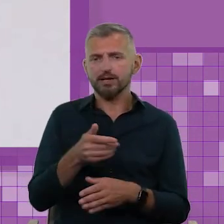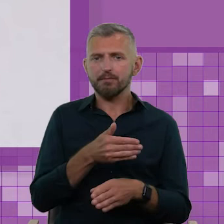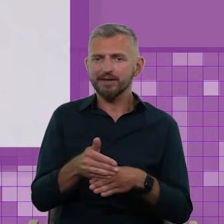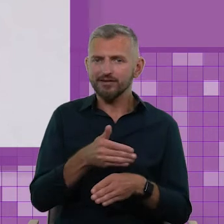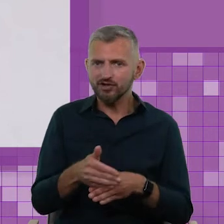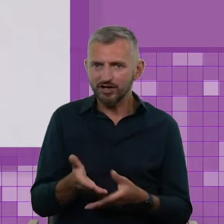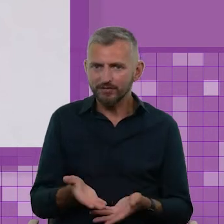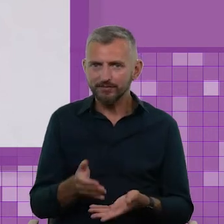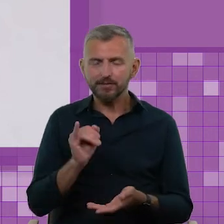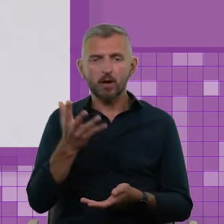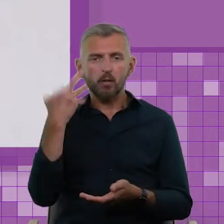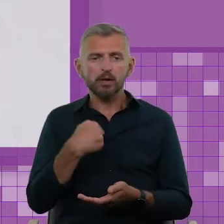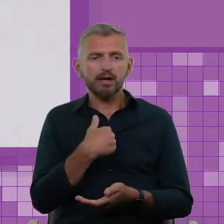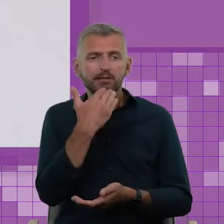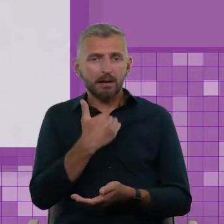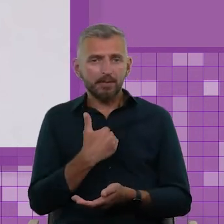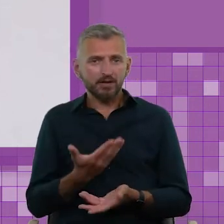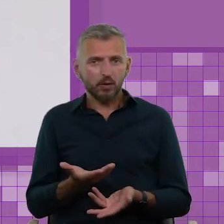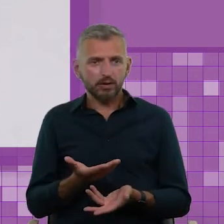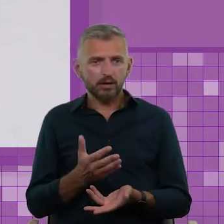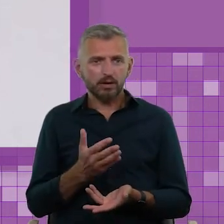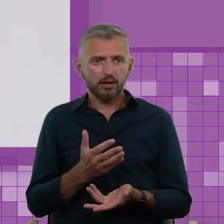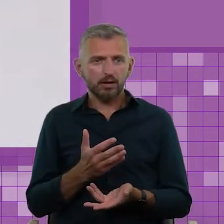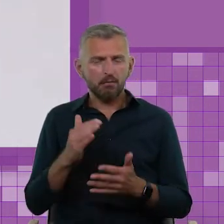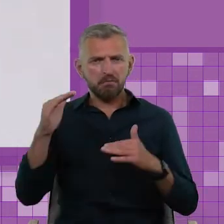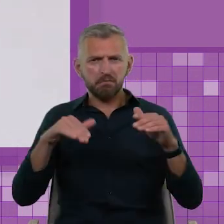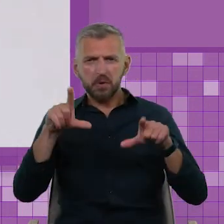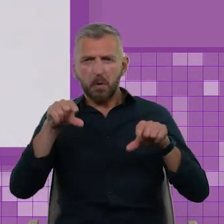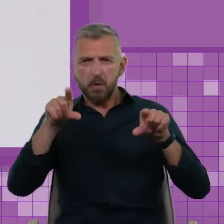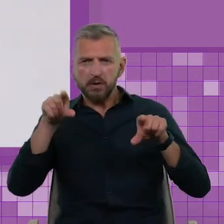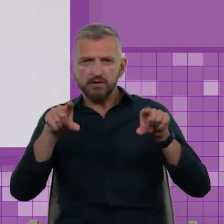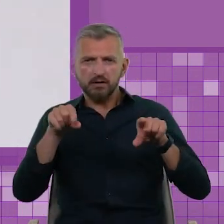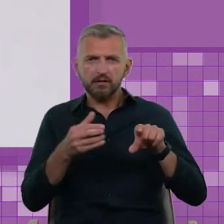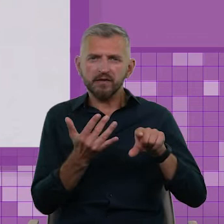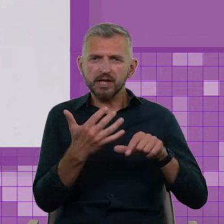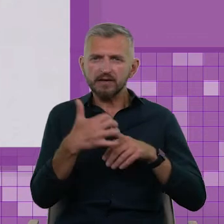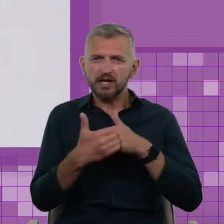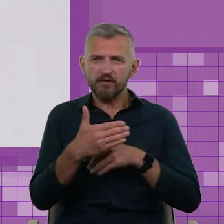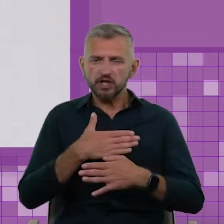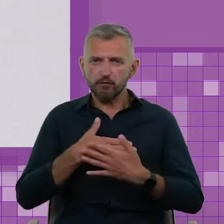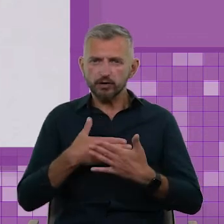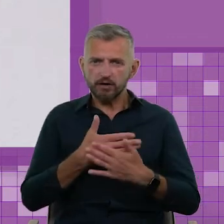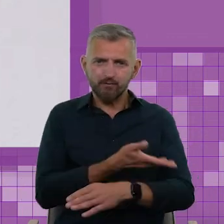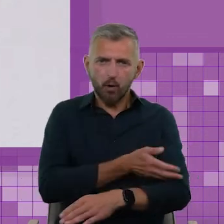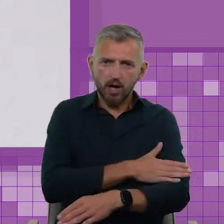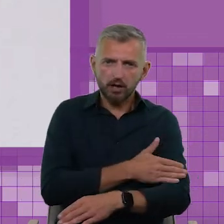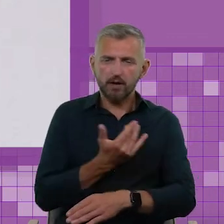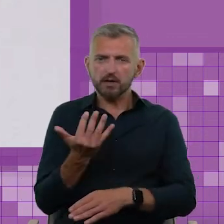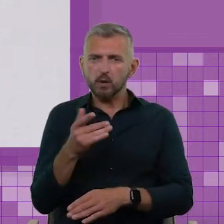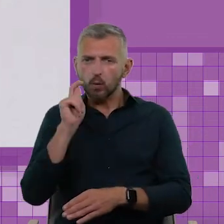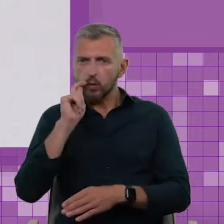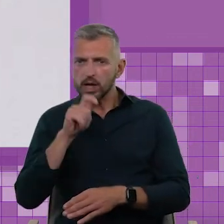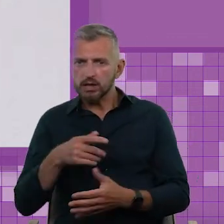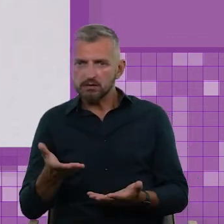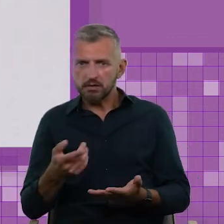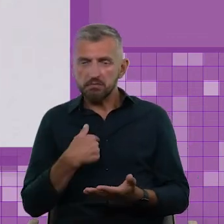пізніше. І коли нас запитують пропорційно, та, то скільки, наприклад, серед ваших волонтерів поляків, скільки